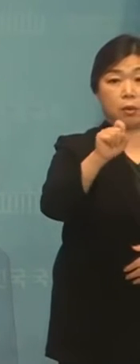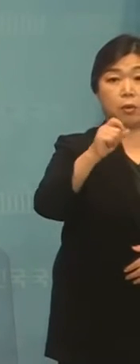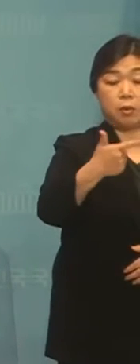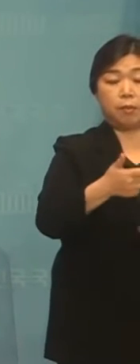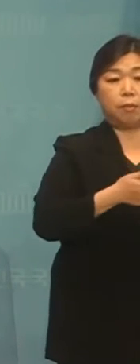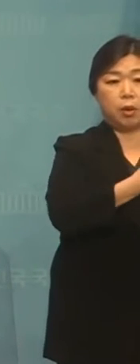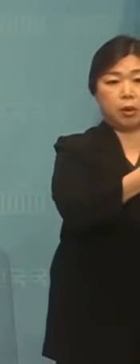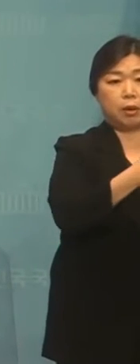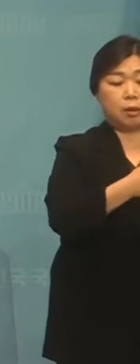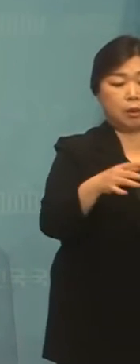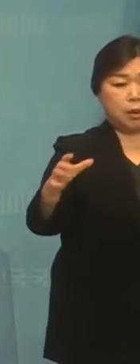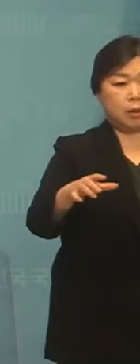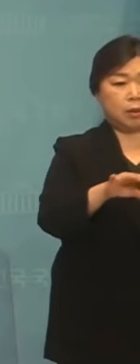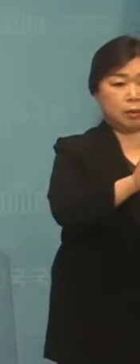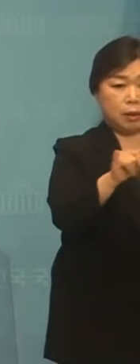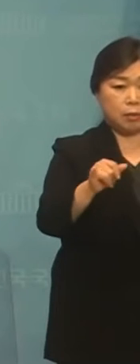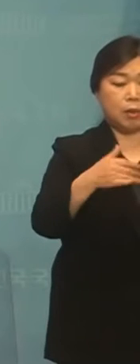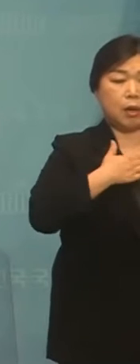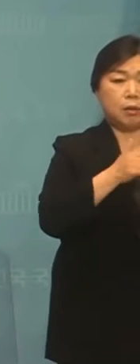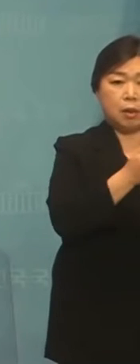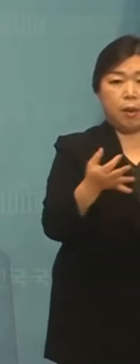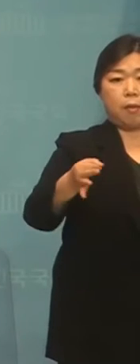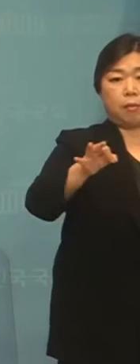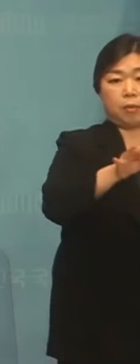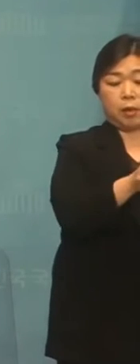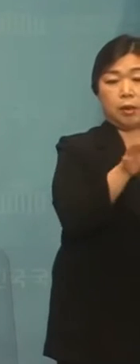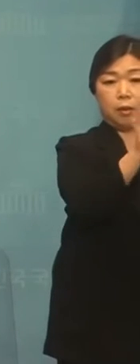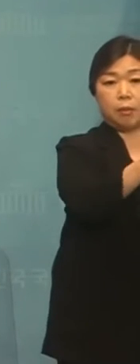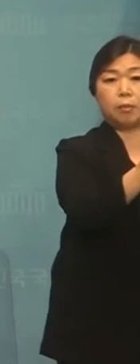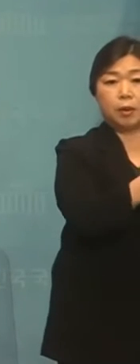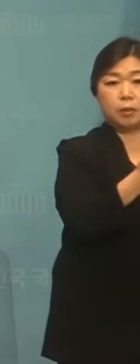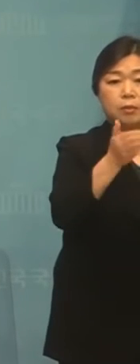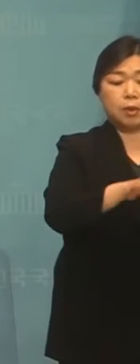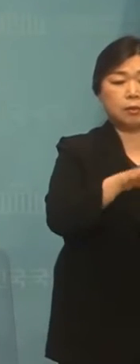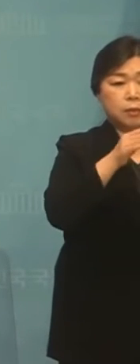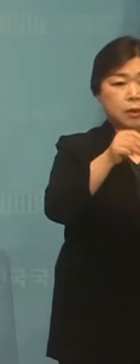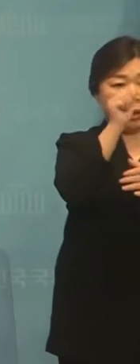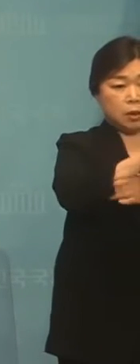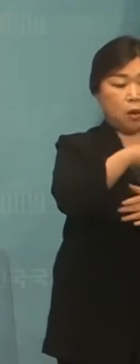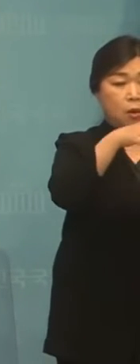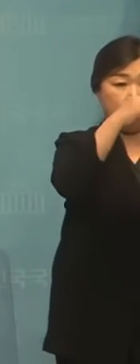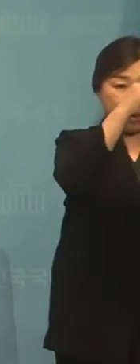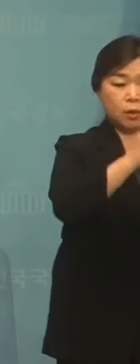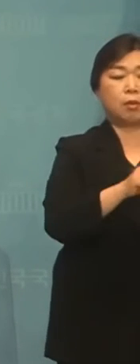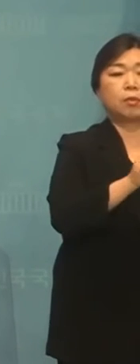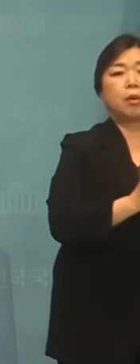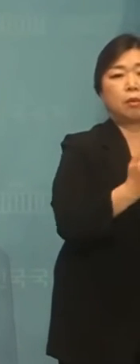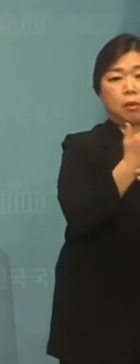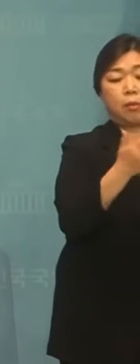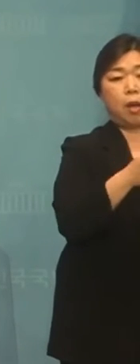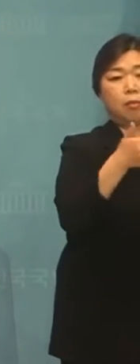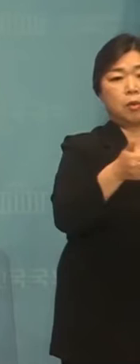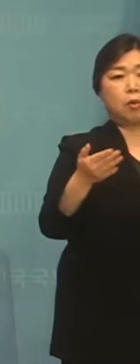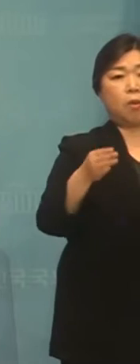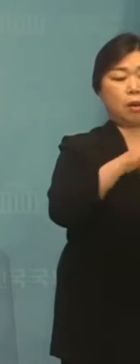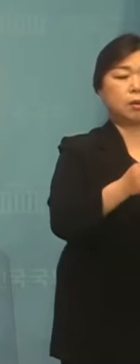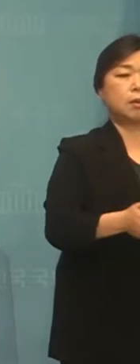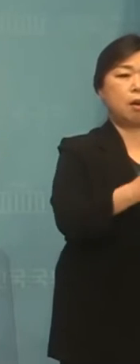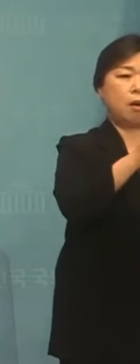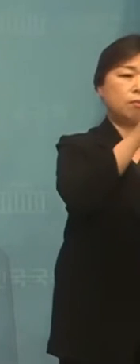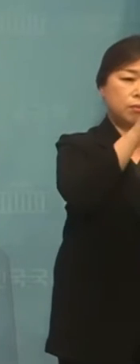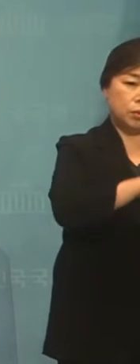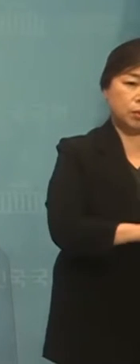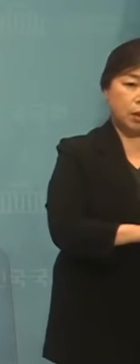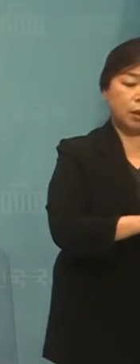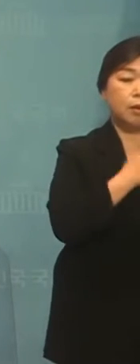달하는 토지를 지인들과 공동 지분으로 샀지만 인허가 과정에 문제가 생겨 미술관 건립이 무산되었다고